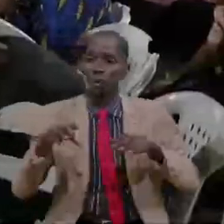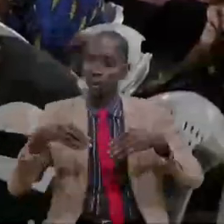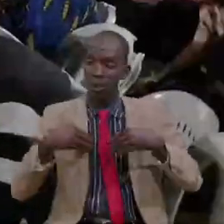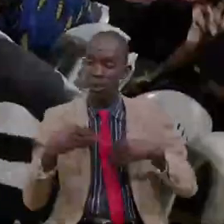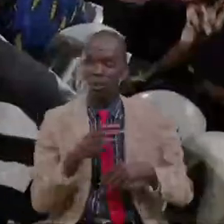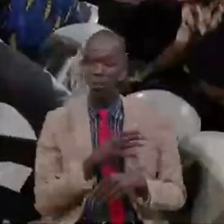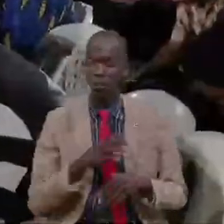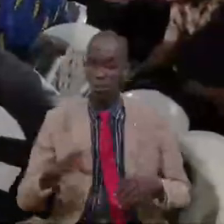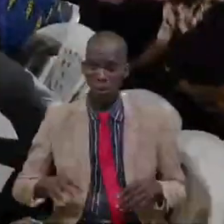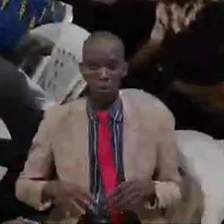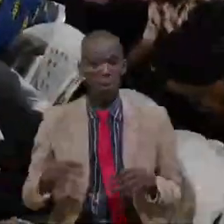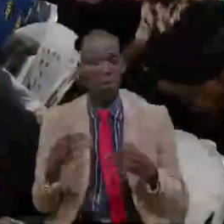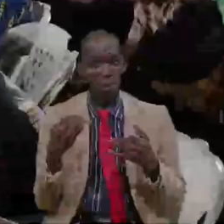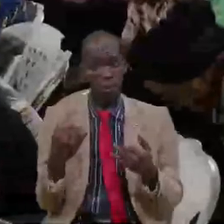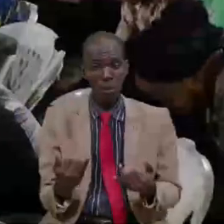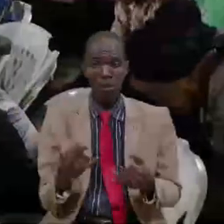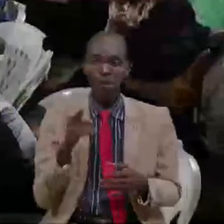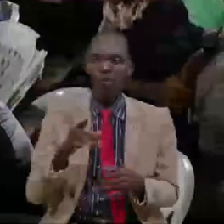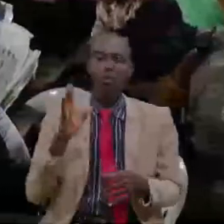Identifie-toi devant le Seigneur.